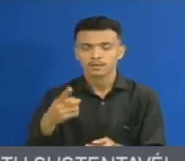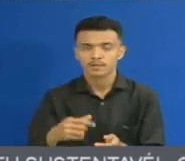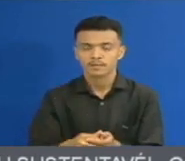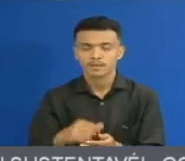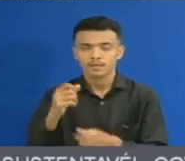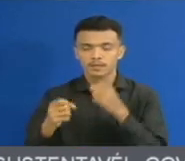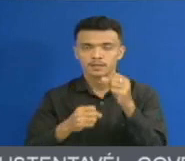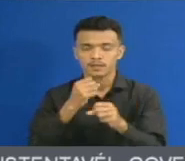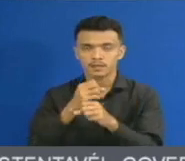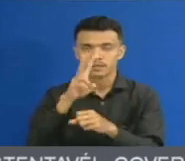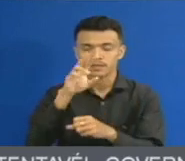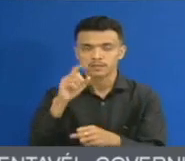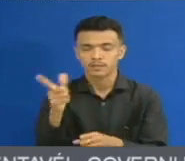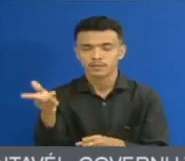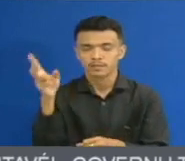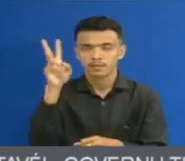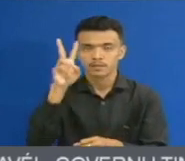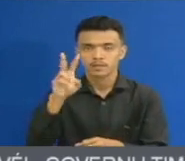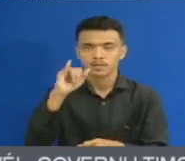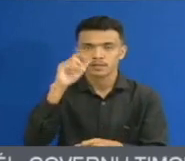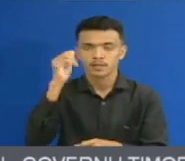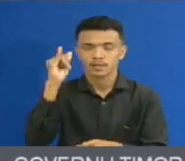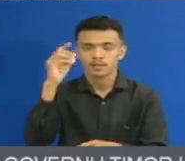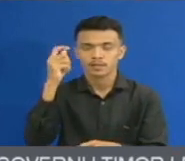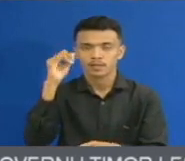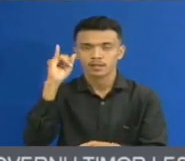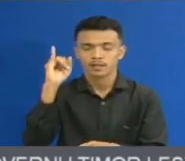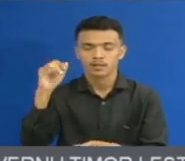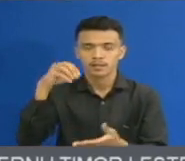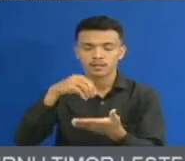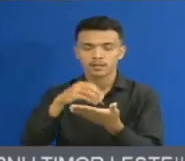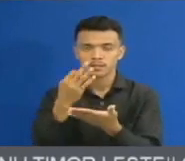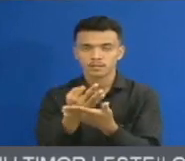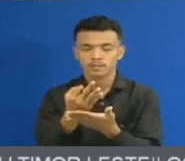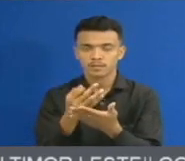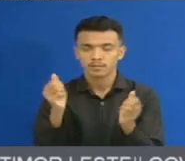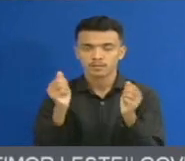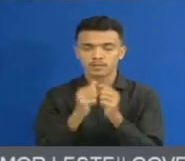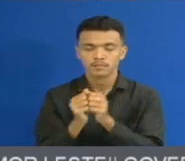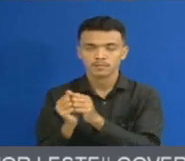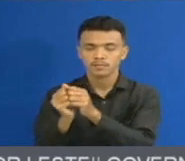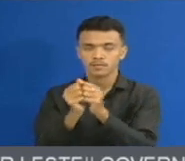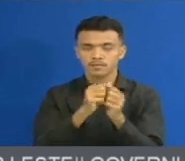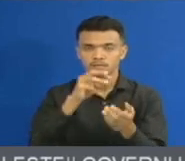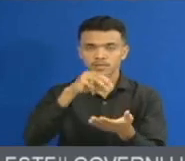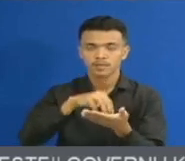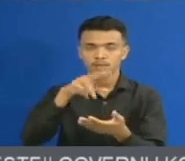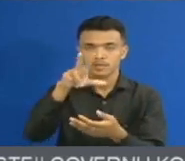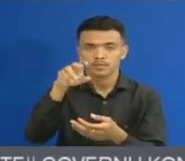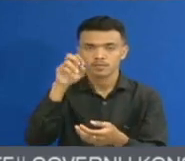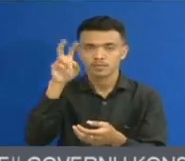nang rihun rua ruan ulu resin rua EITI hata mereseite hamutuk dolar Amerikano milyang atus tolu rua